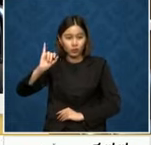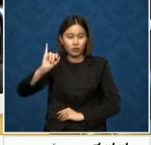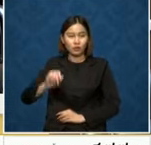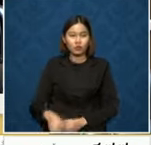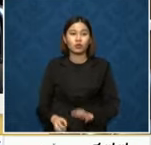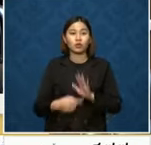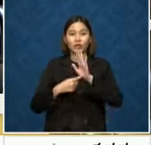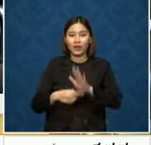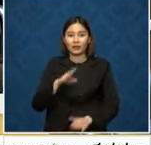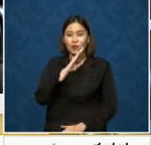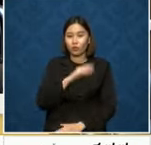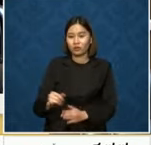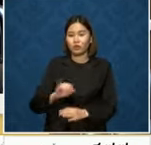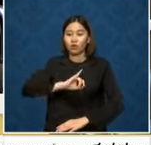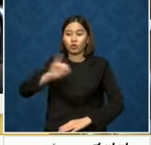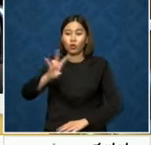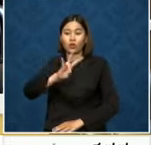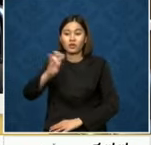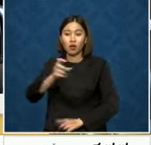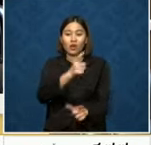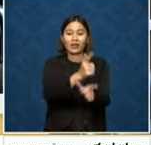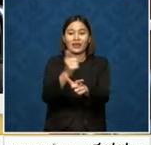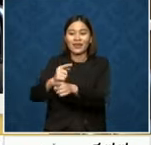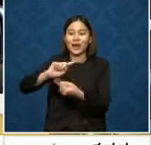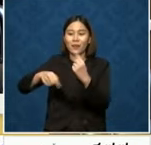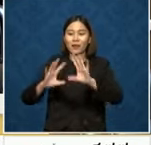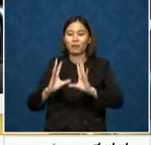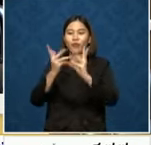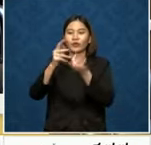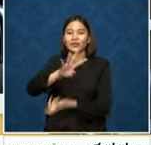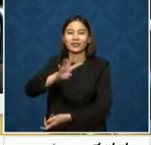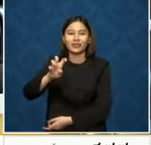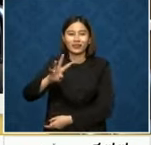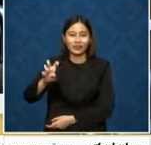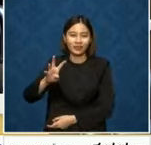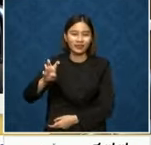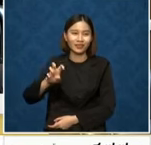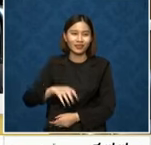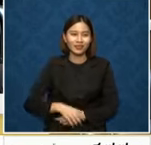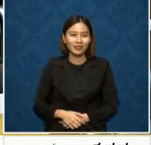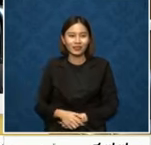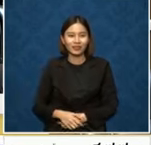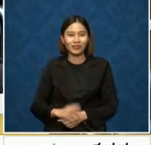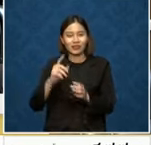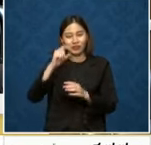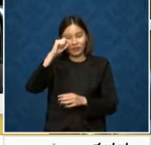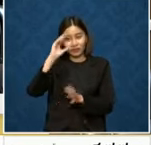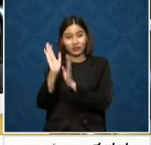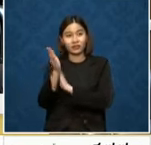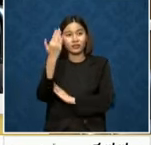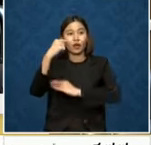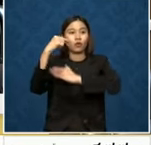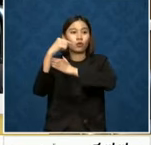ติถูก700เลี้ยงเพื่อนบ้านหมดไป400ถึงตอนมาตื่นเช้าเขาโก